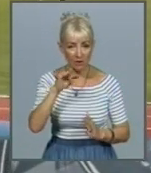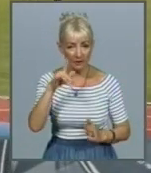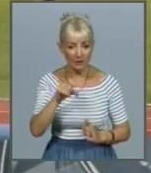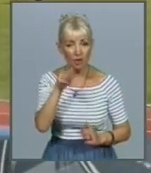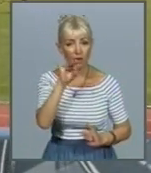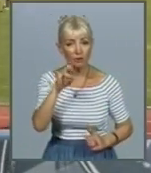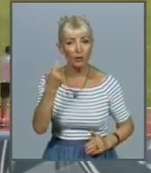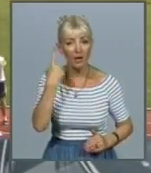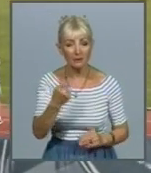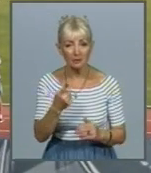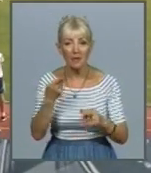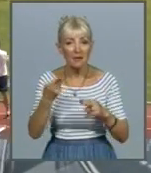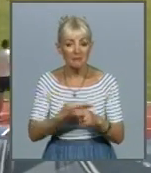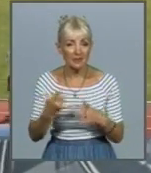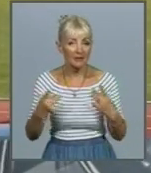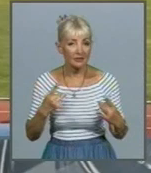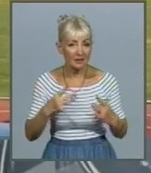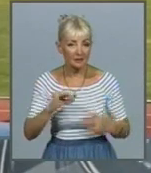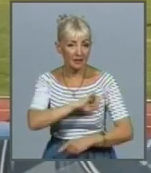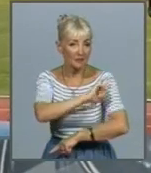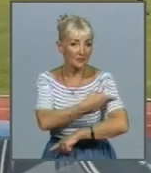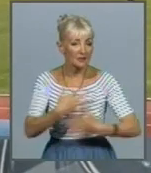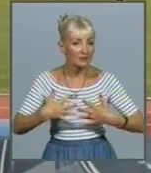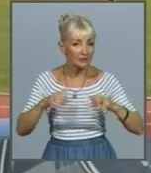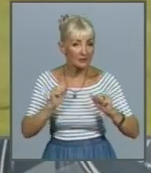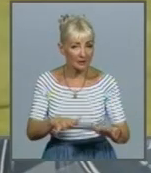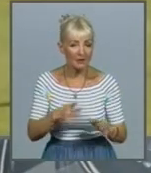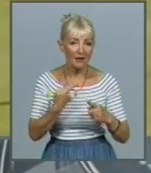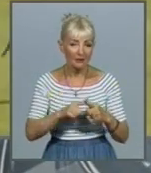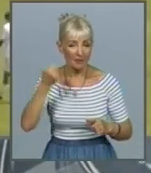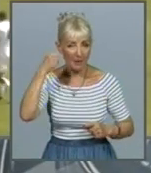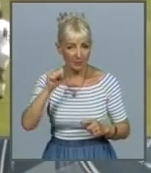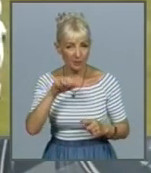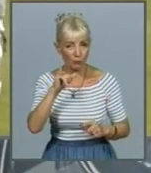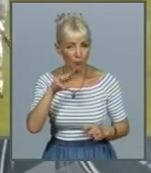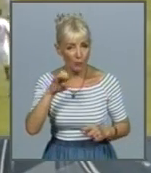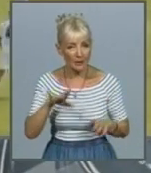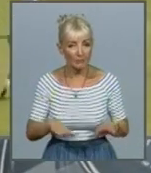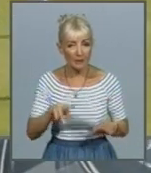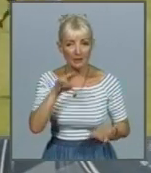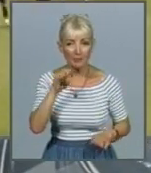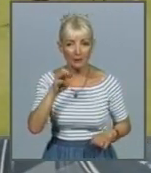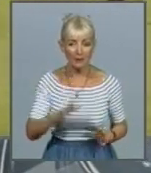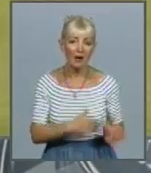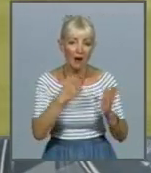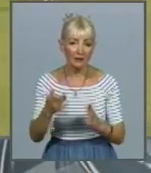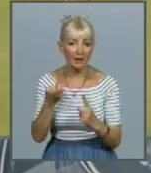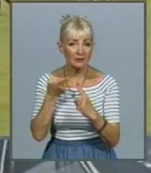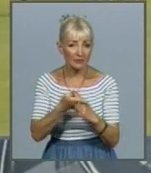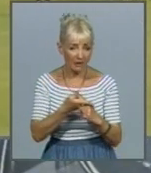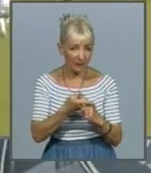строй один без особых нервных и физических затрат расправился в умани с местными пантерами откладывать дело в долгий ящик